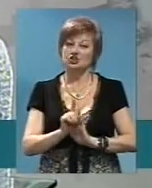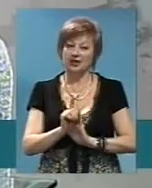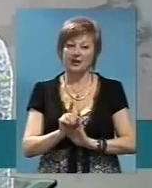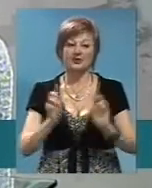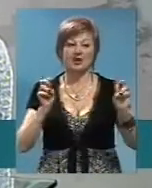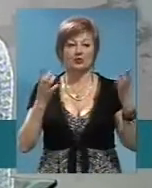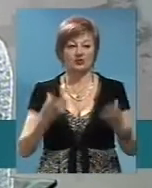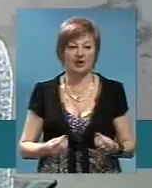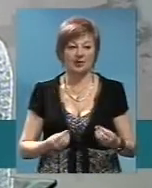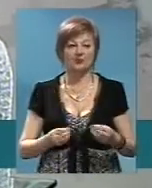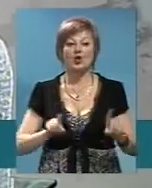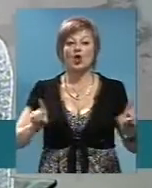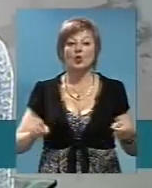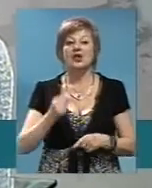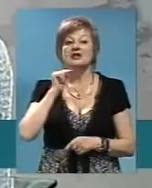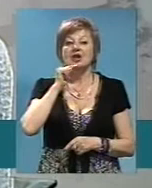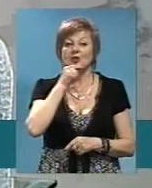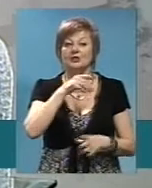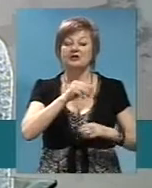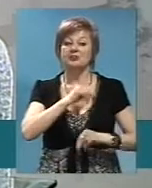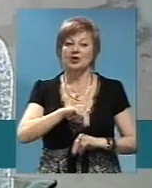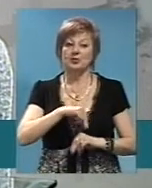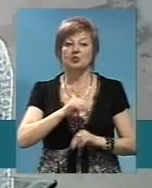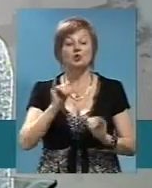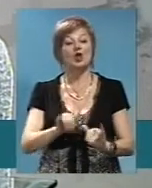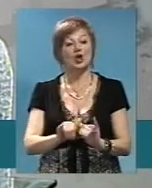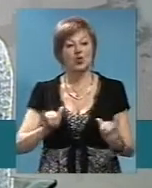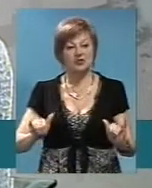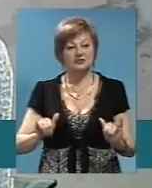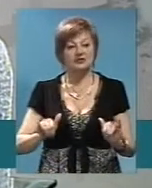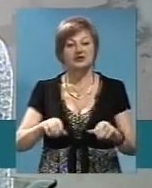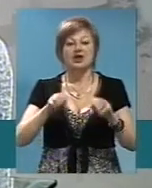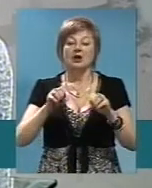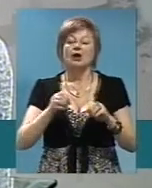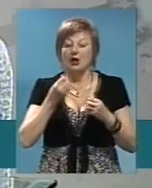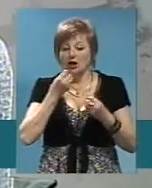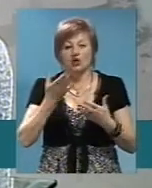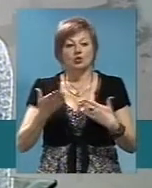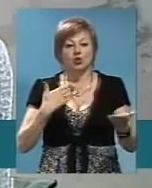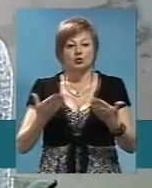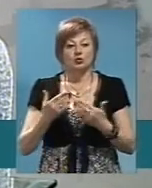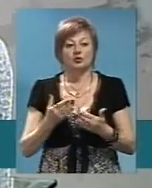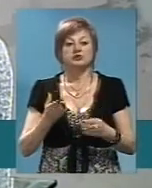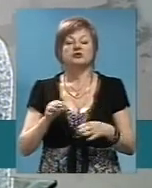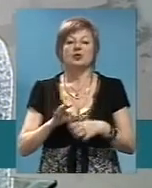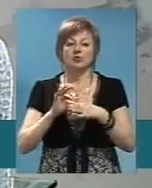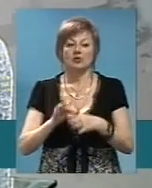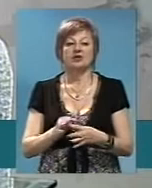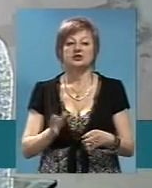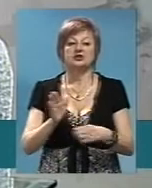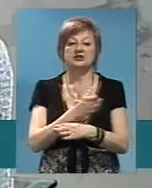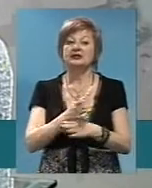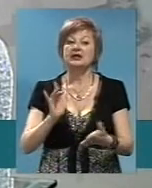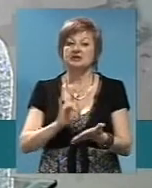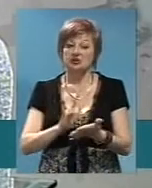дня. Організація економічного співробітництва та розвитку схвально ставиться до впровадження децентралізації в Україні.